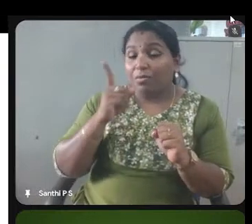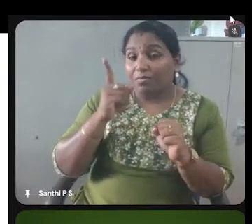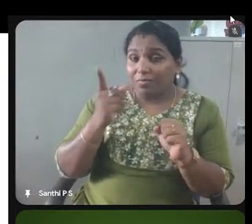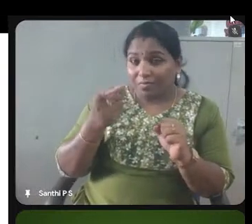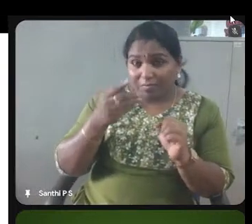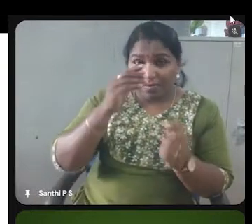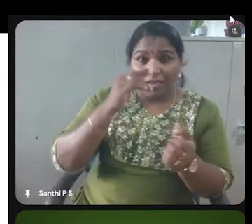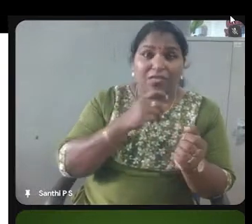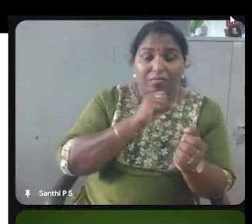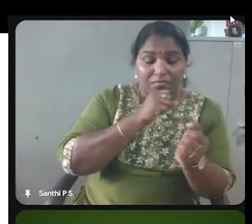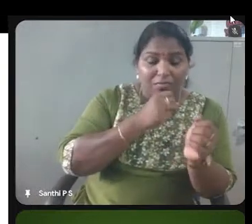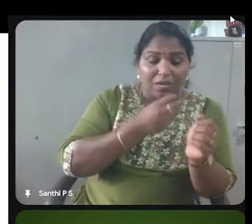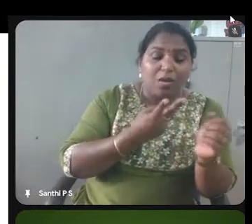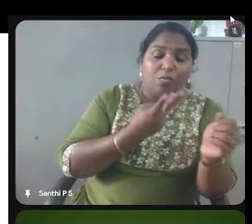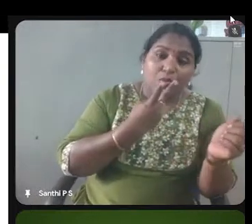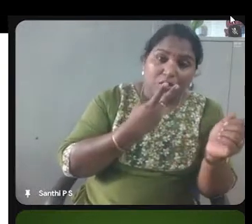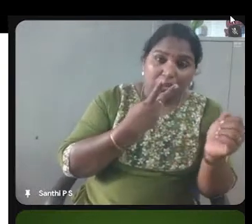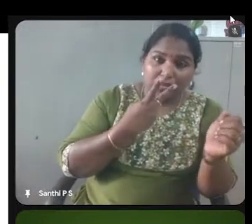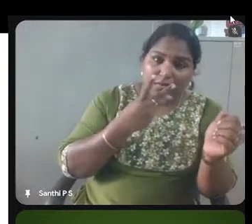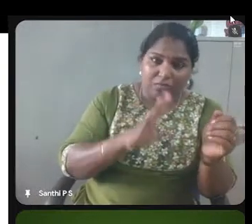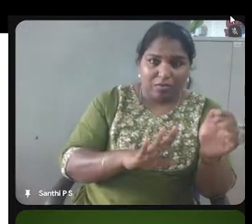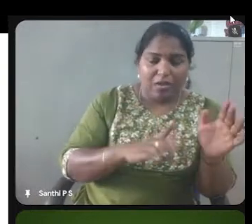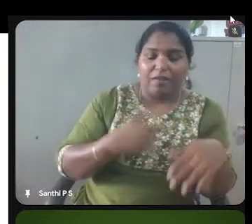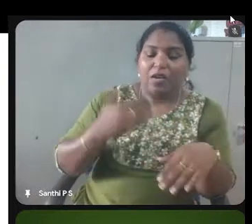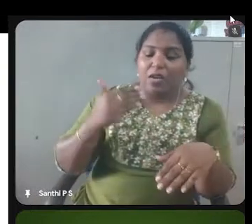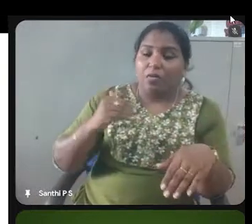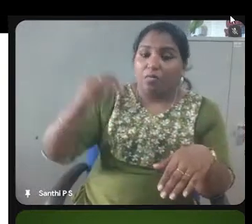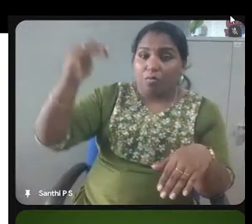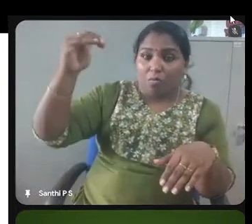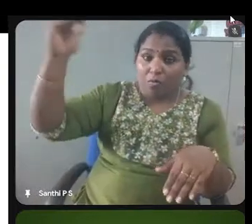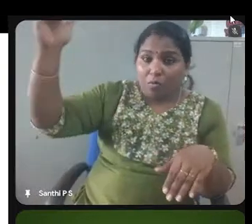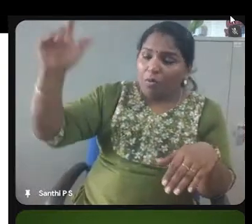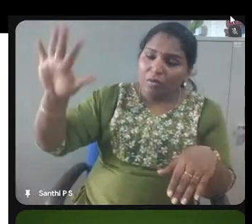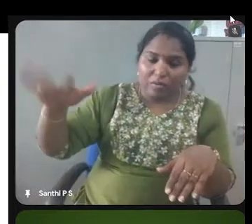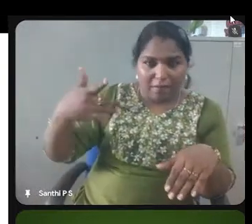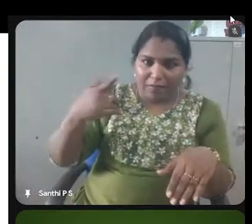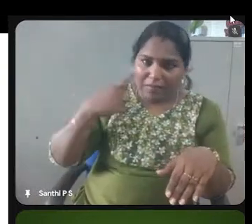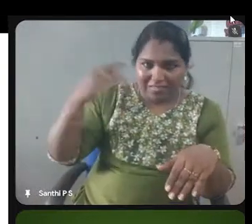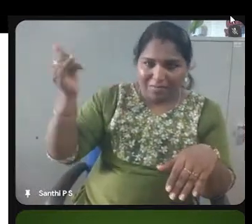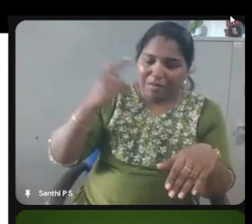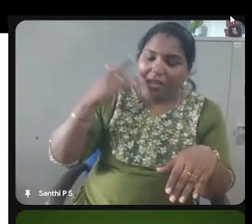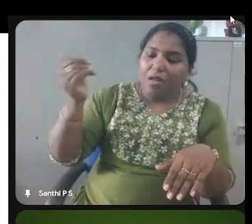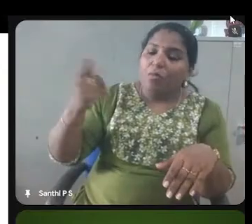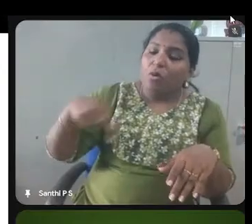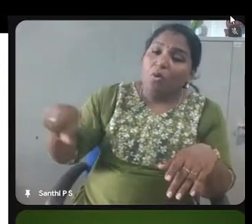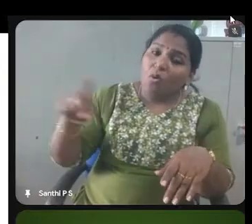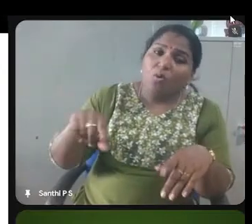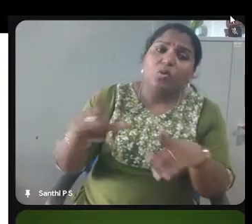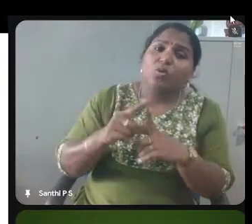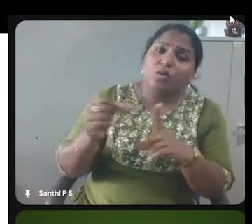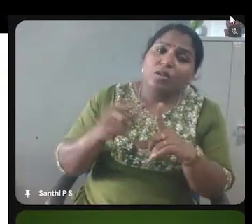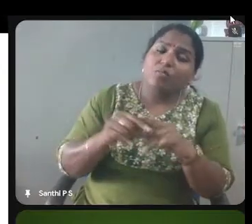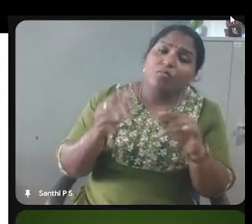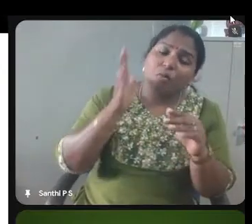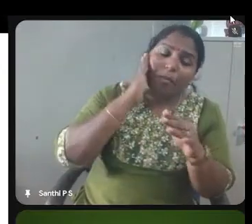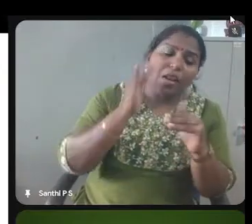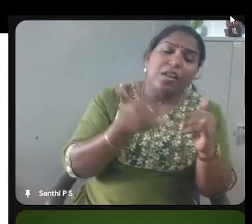വേണം അവർക്കും എത്ര അടി കൊടുത്താലും അവർ ക്ലാസ് കഴിഞ്ഞാൽ എത്തുന്നത് തന്നെ മൊബൈൽ എടുക്കാൻ വേണ്ടിയിട്ടാണ്. ആ മൊബൈലിൽ ഒരു ഗെയിമാണ് കൂടുതൽ